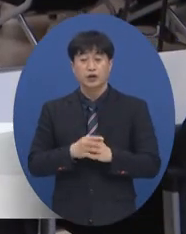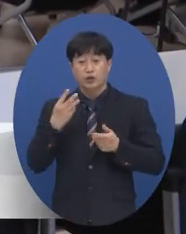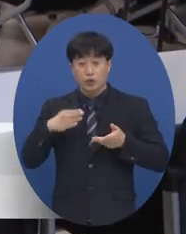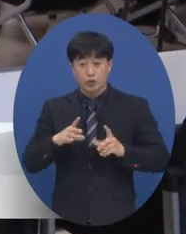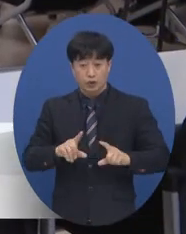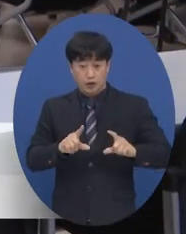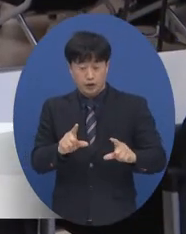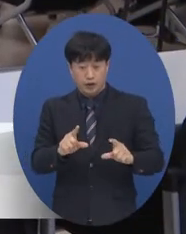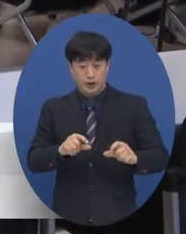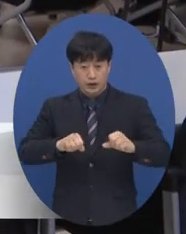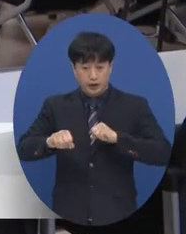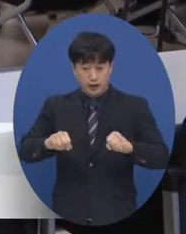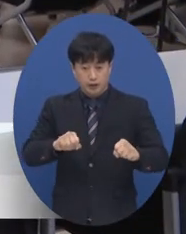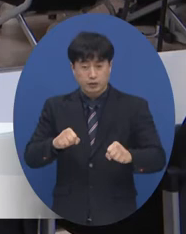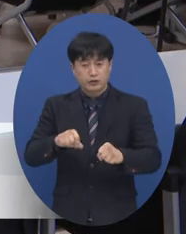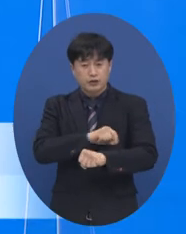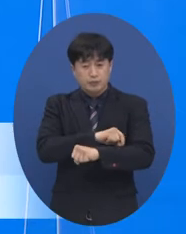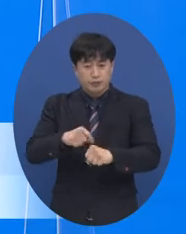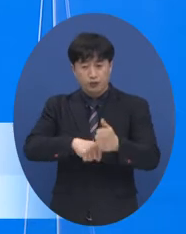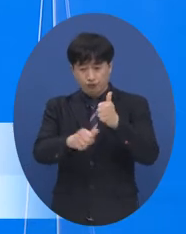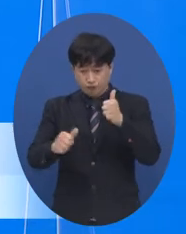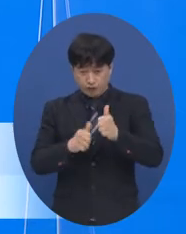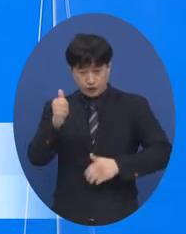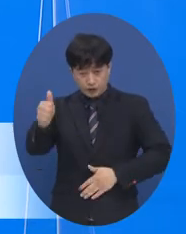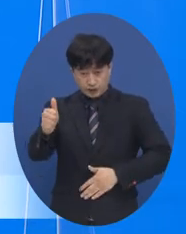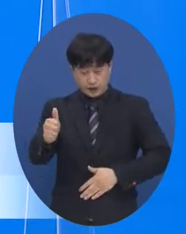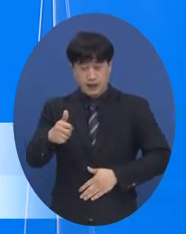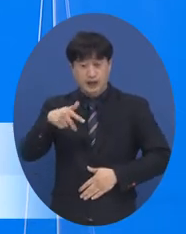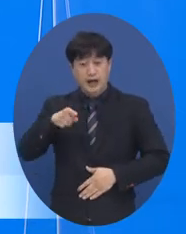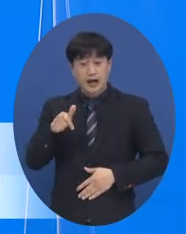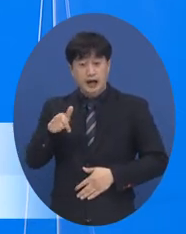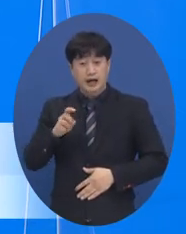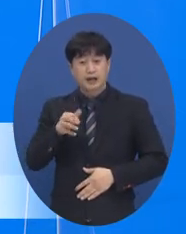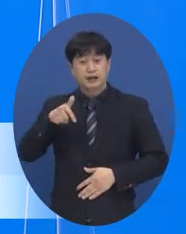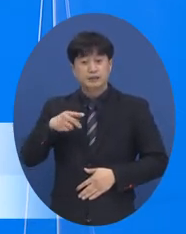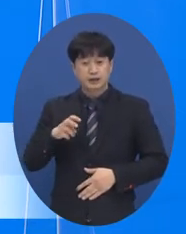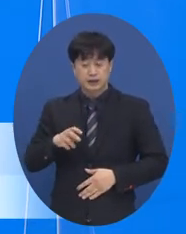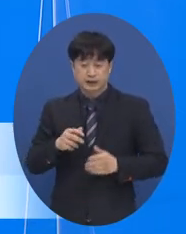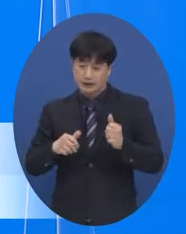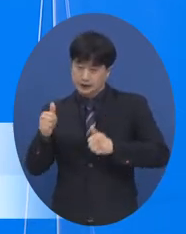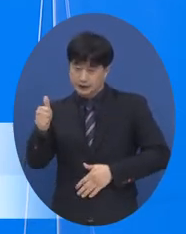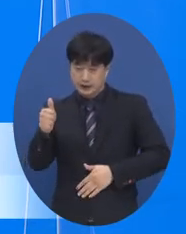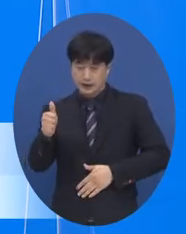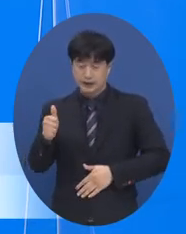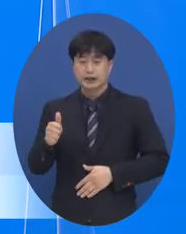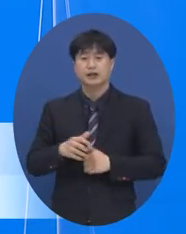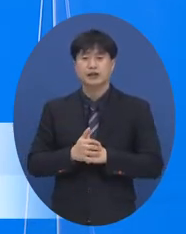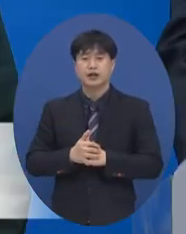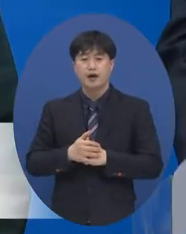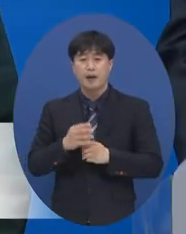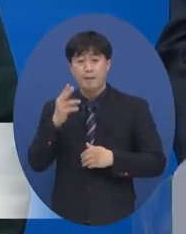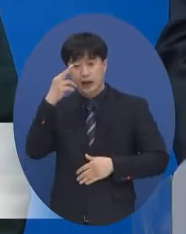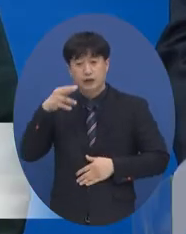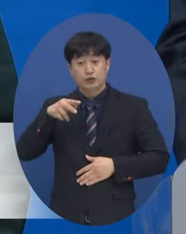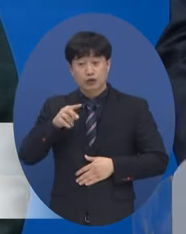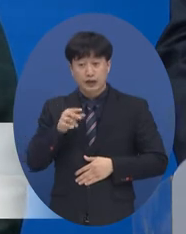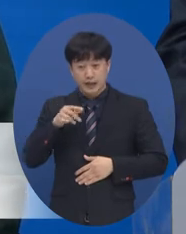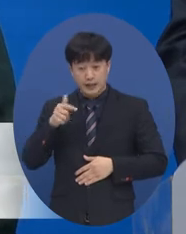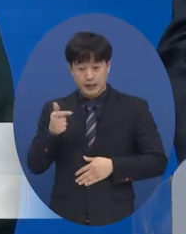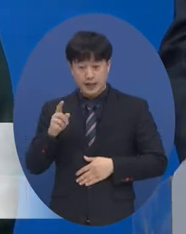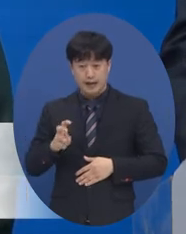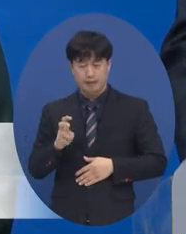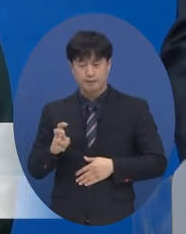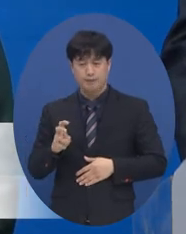경기도 기후대응산업전환특별위원회 공동위원장, 강금실 지구와 사람 이사장, 박성남 도환경국장과